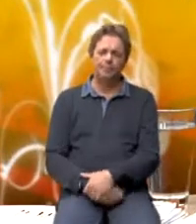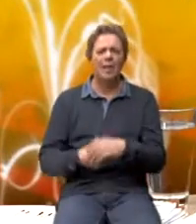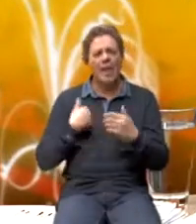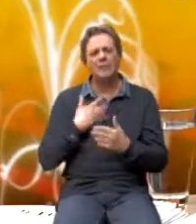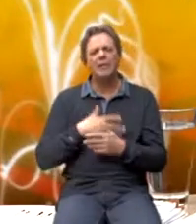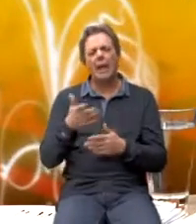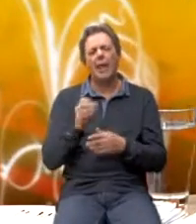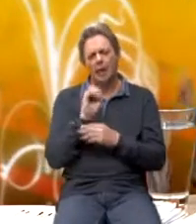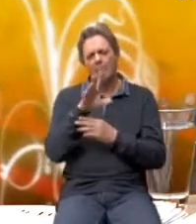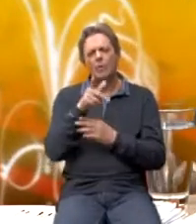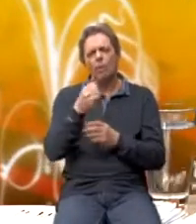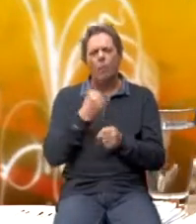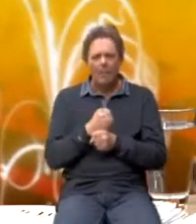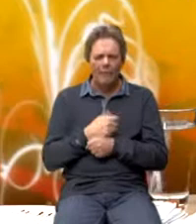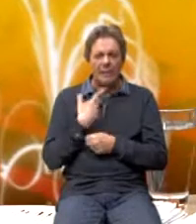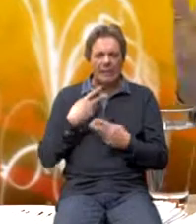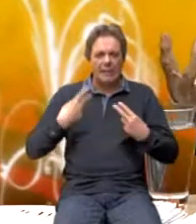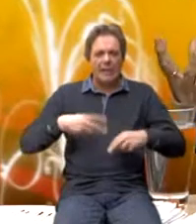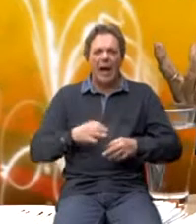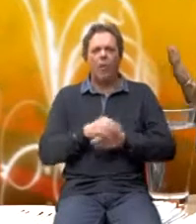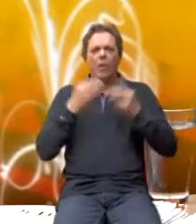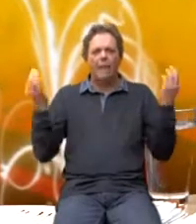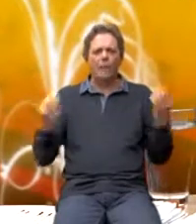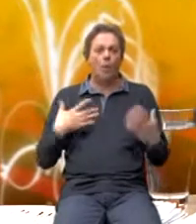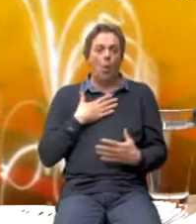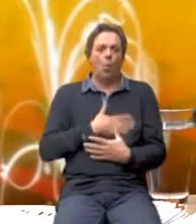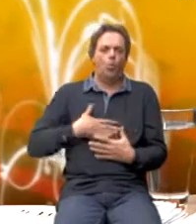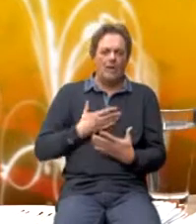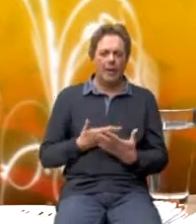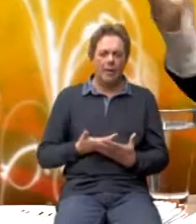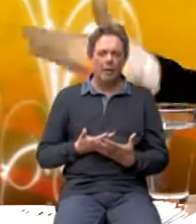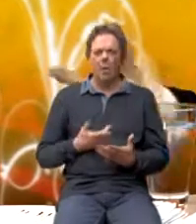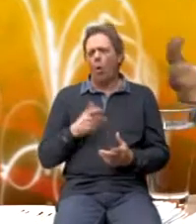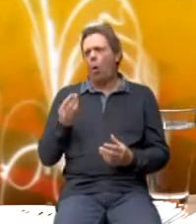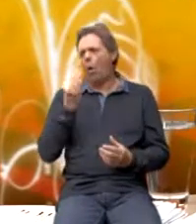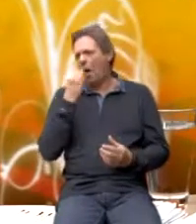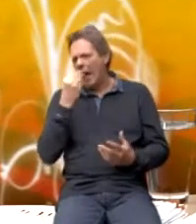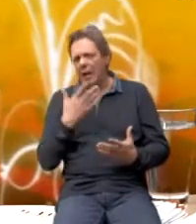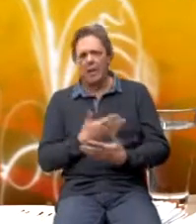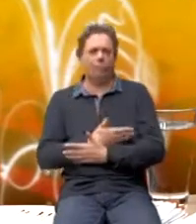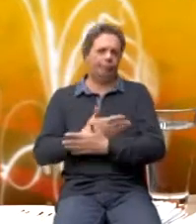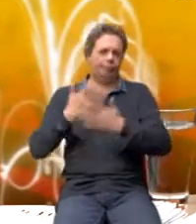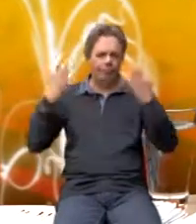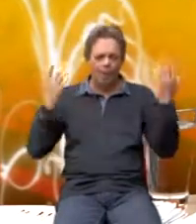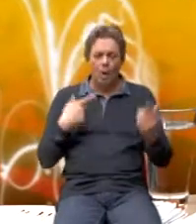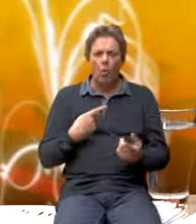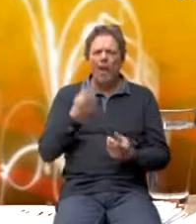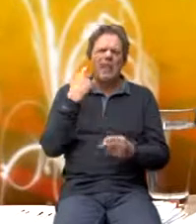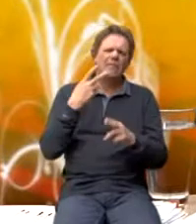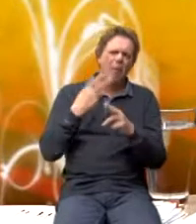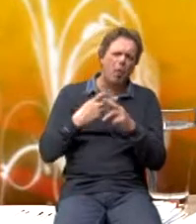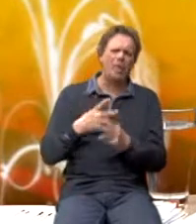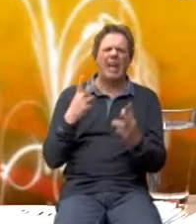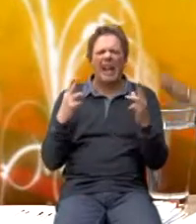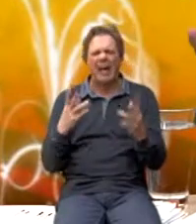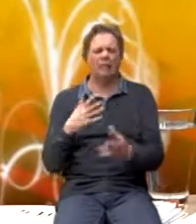ovog straha u javnosti, užasa o kojekakvim hranama, prehrani koja izaziva bolesti, rak,